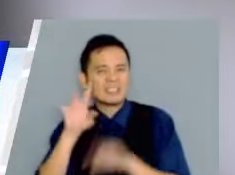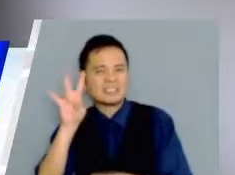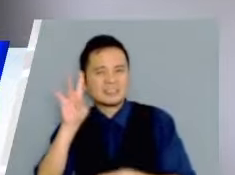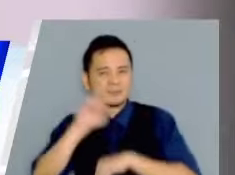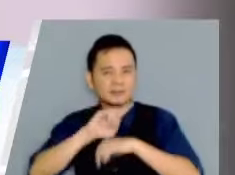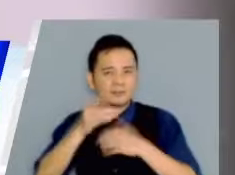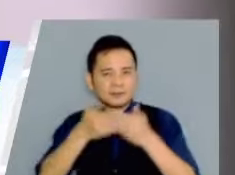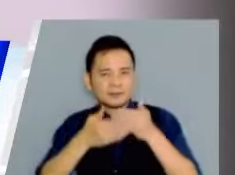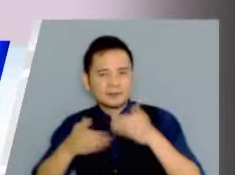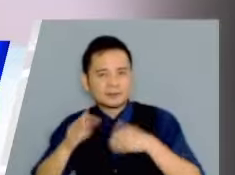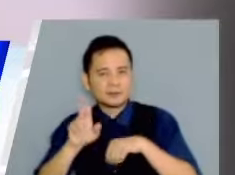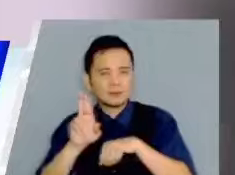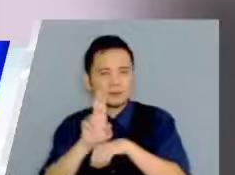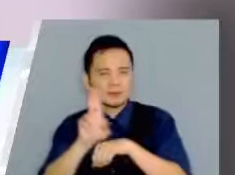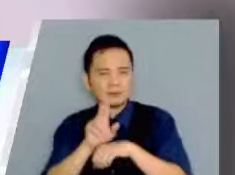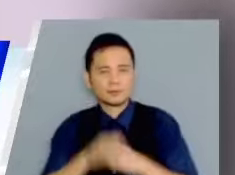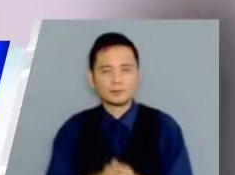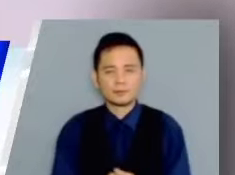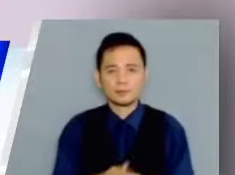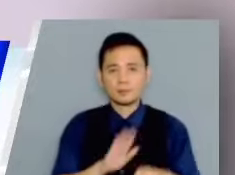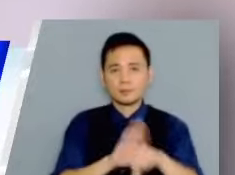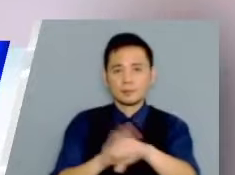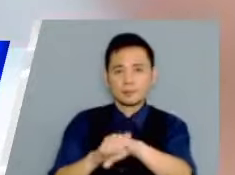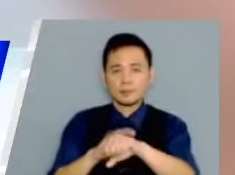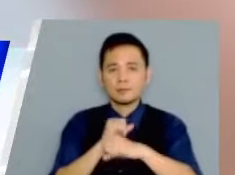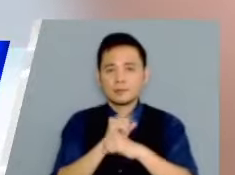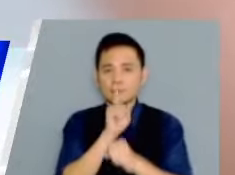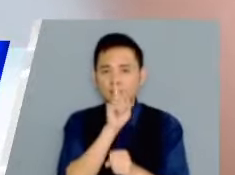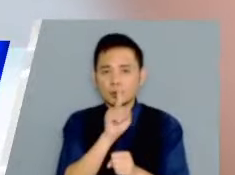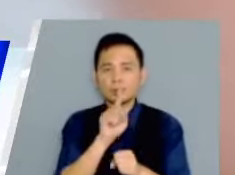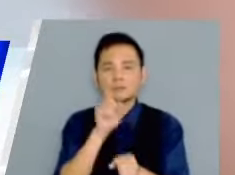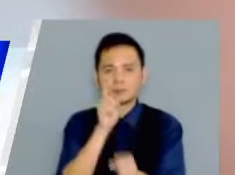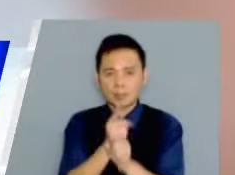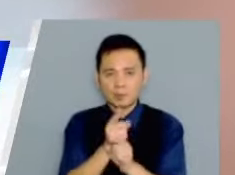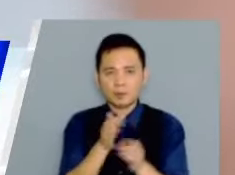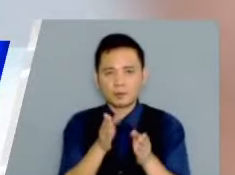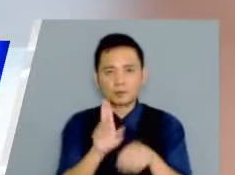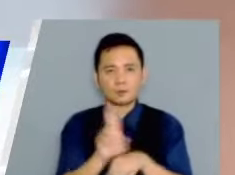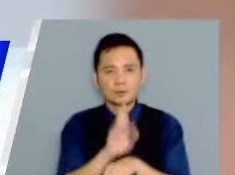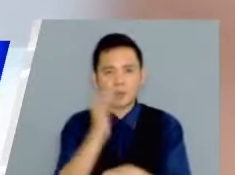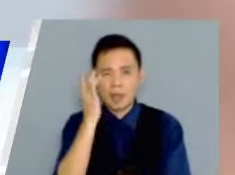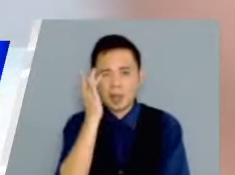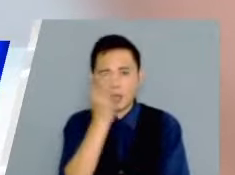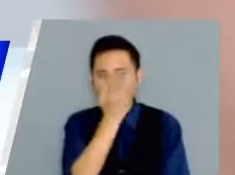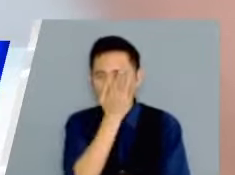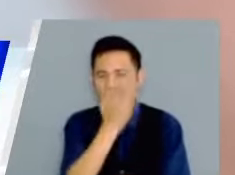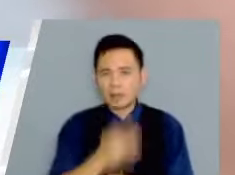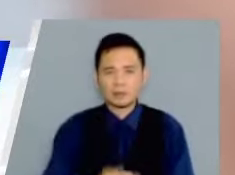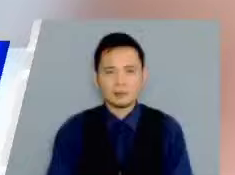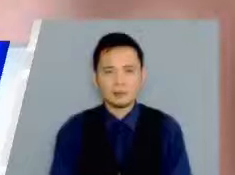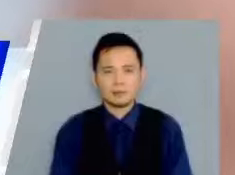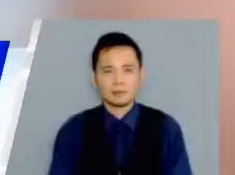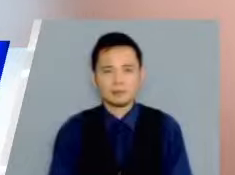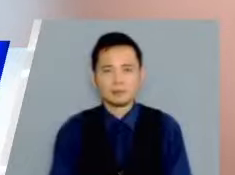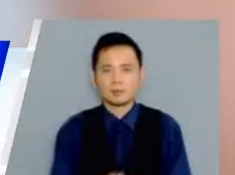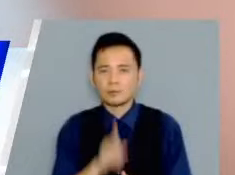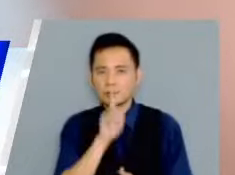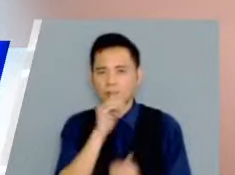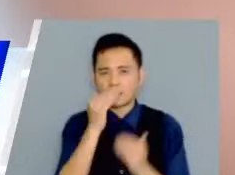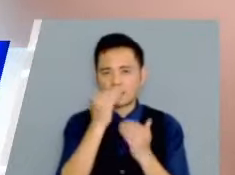Maricar sa netizens, siguraduhing tama ang paggamit ng contact lenses. Limitado rin daw dapat ang oras ng pagsusuot